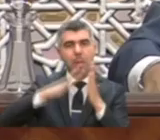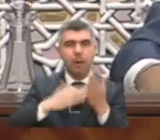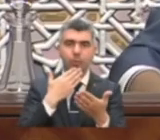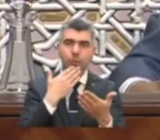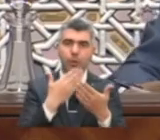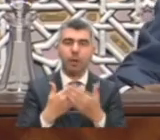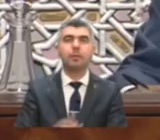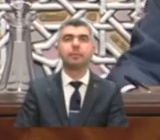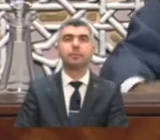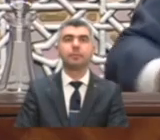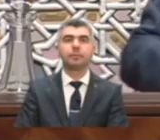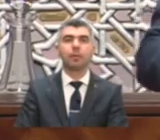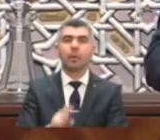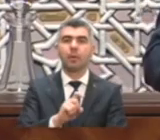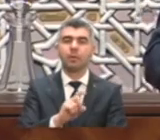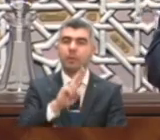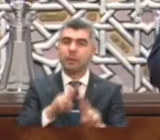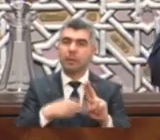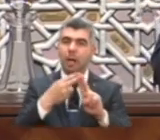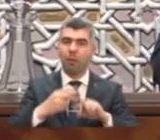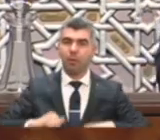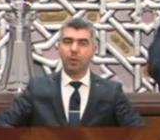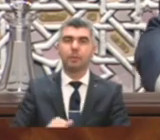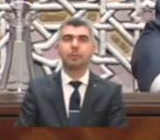سيدنا المحترم. تفضلوا سيدة الوزيرة. مشكورين.